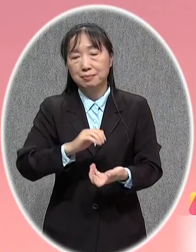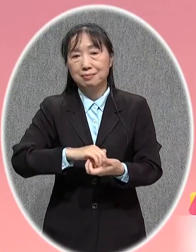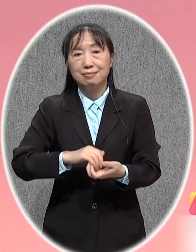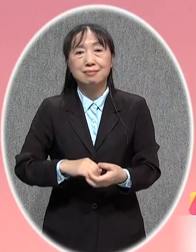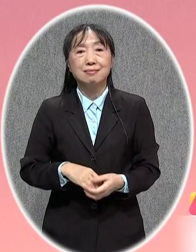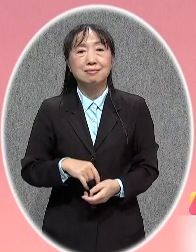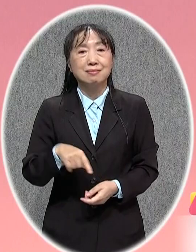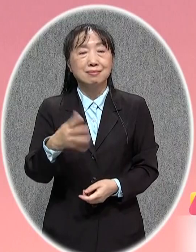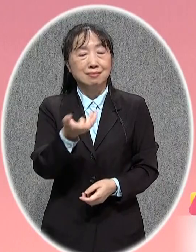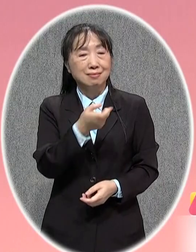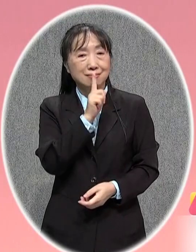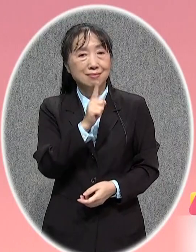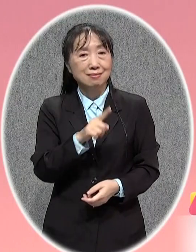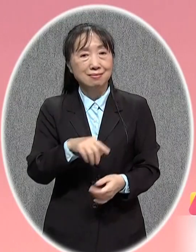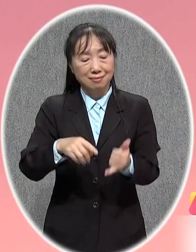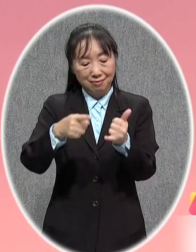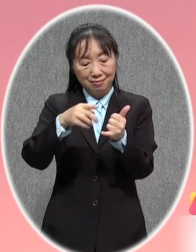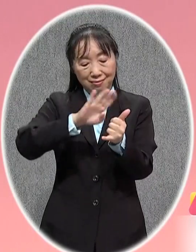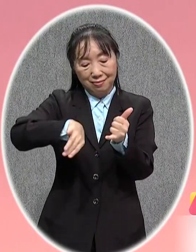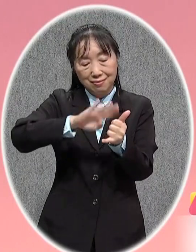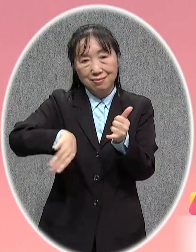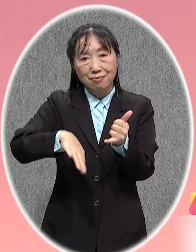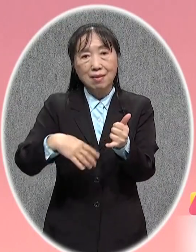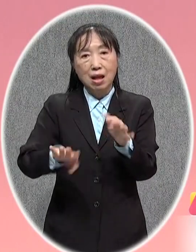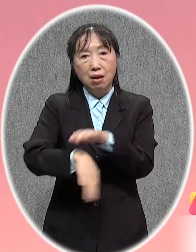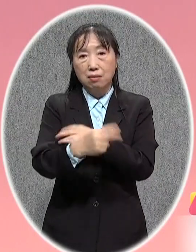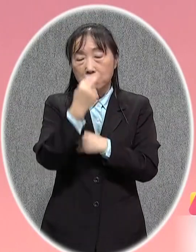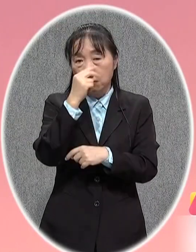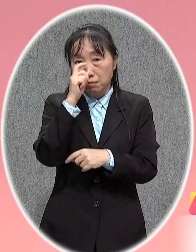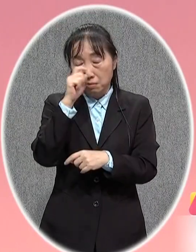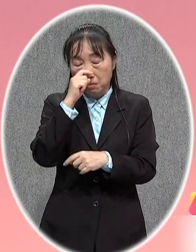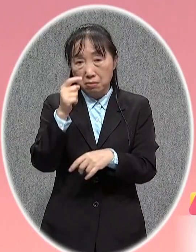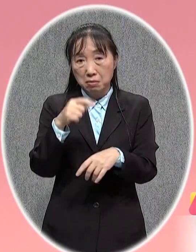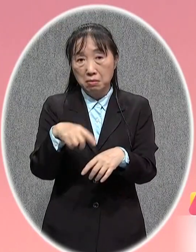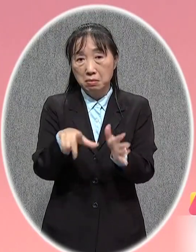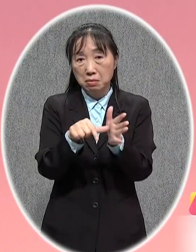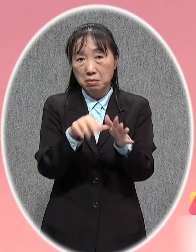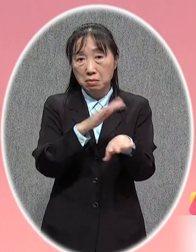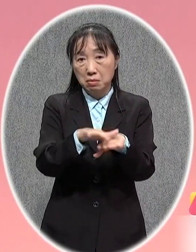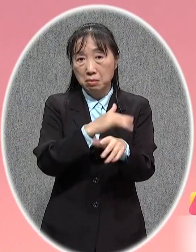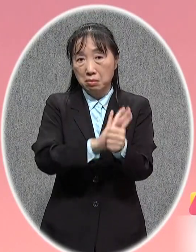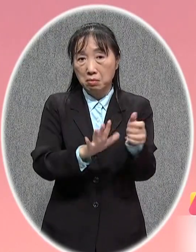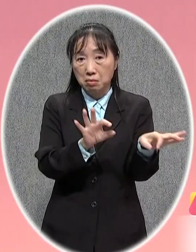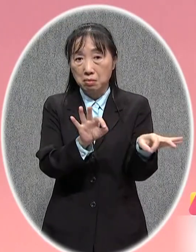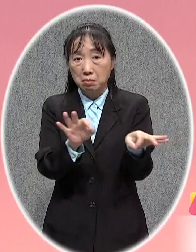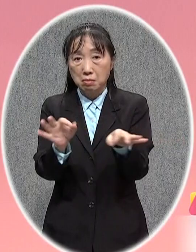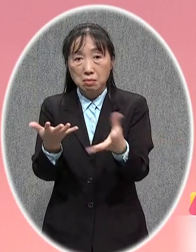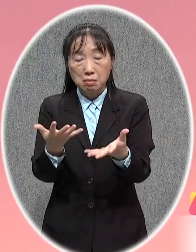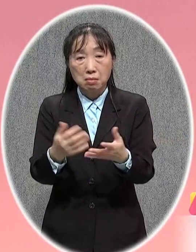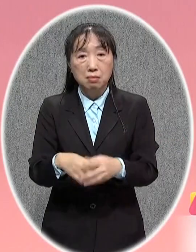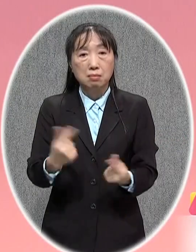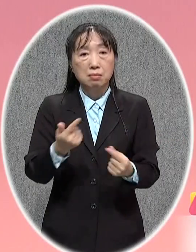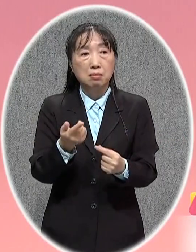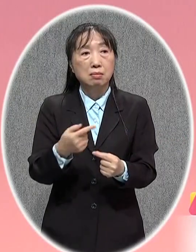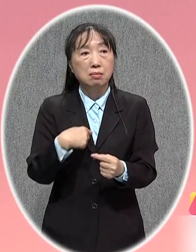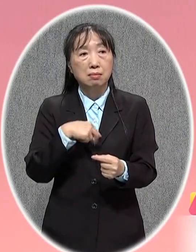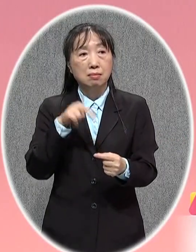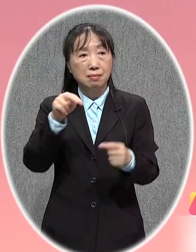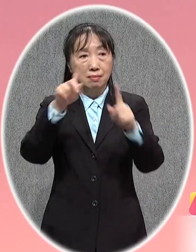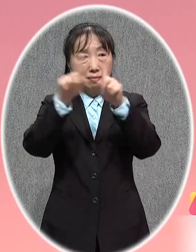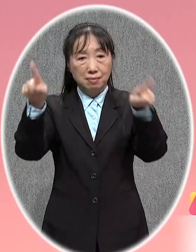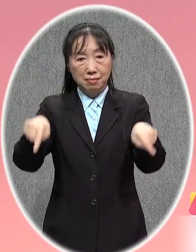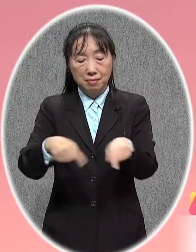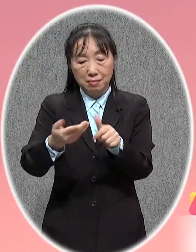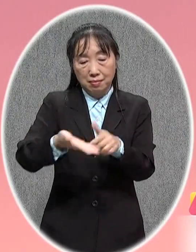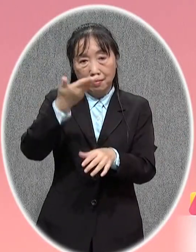到的中南部检控物的期程会不会受到重大的影响。我们看看画面上这个最上方这个最